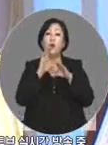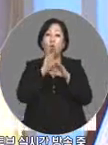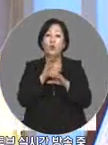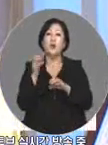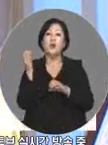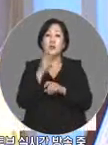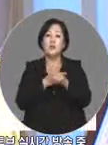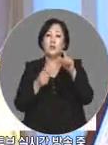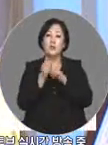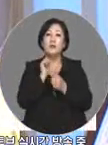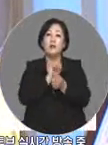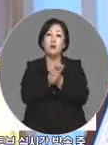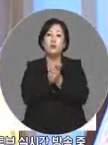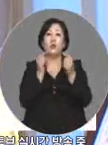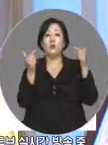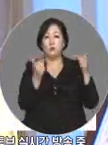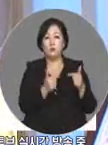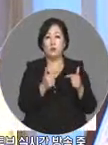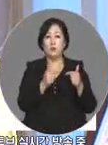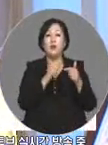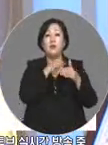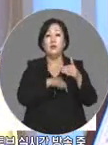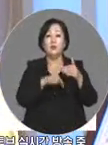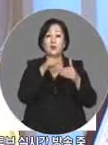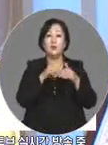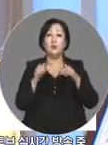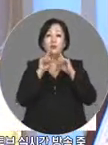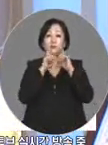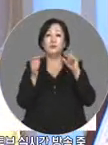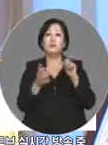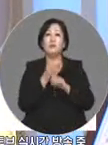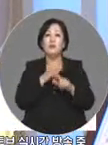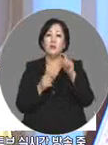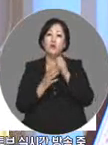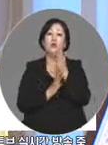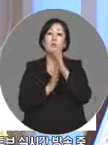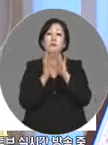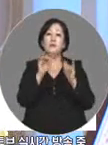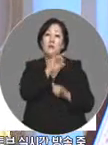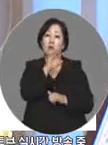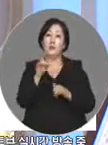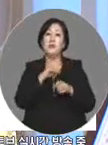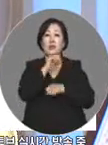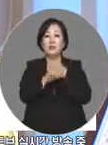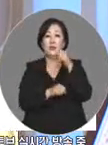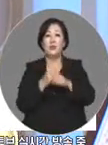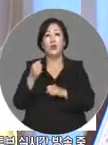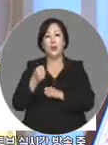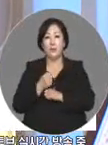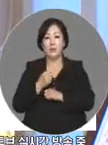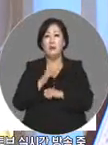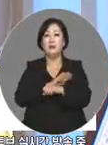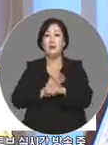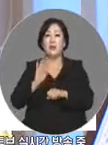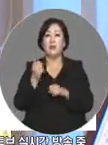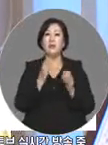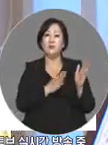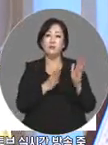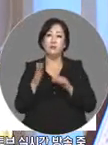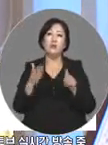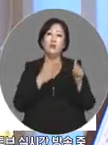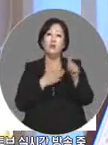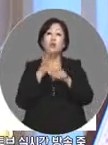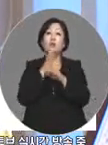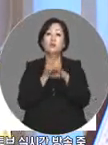재유행이 감소됨에 따라서 실내 마스크 의무화를 해제하고 시민들이 자율 방역 체계를 잘 지키도록 권고해 나가도록